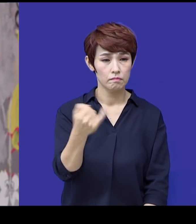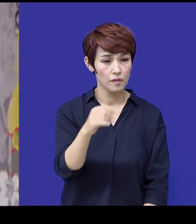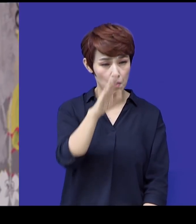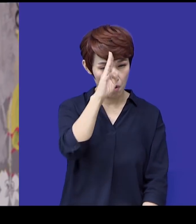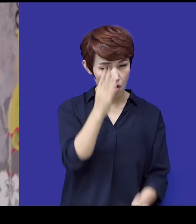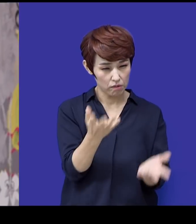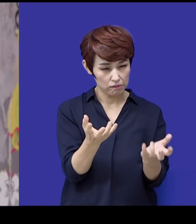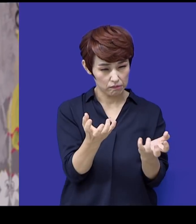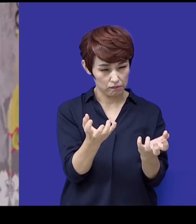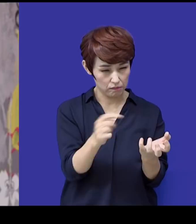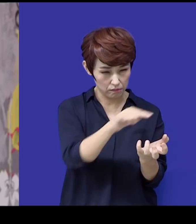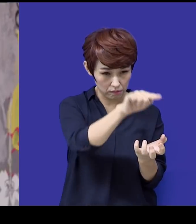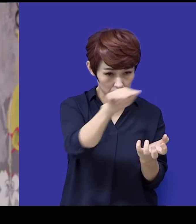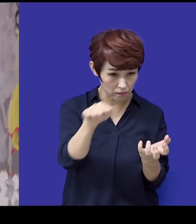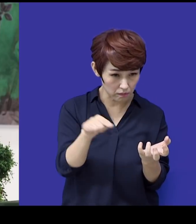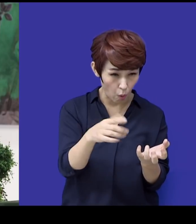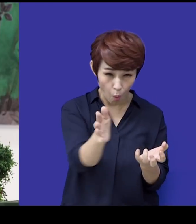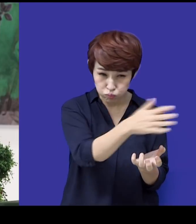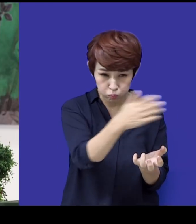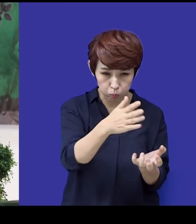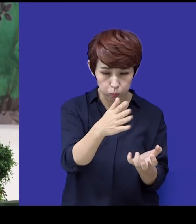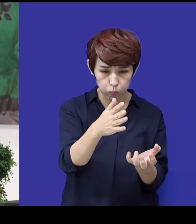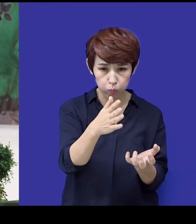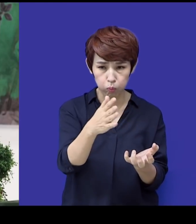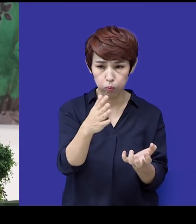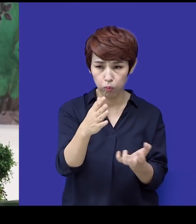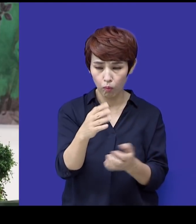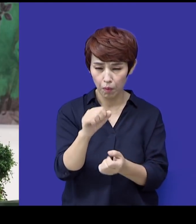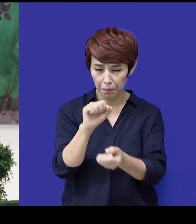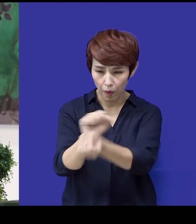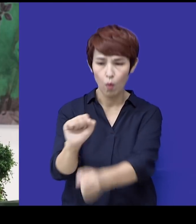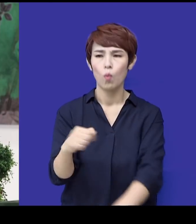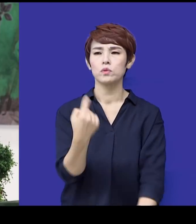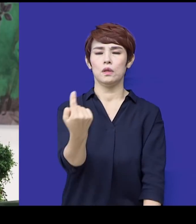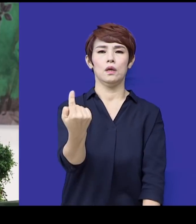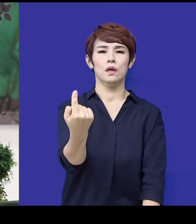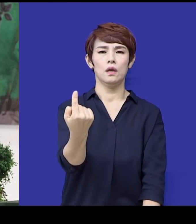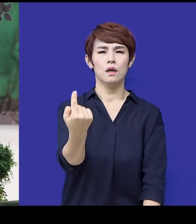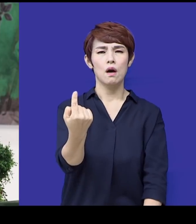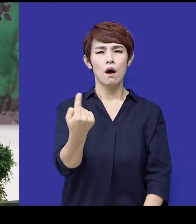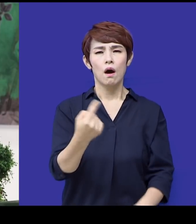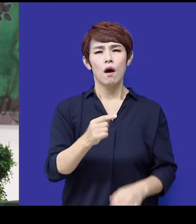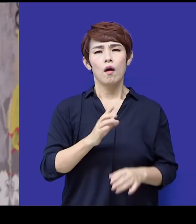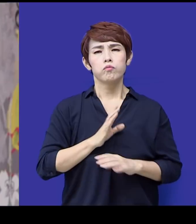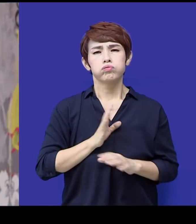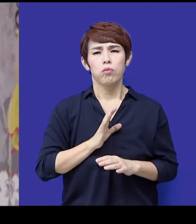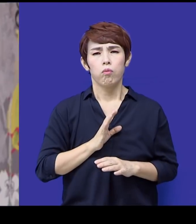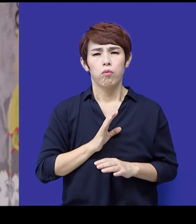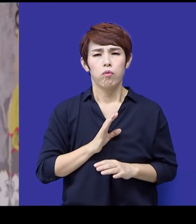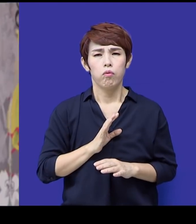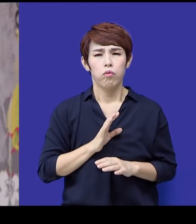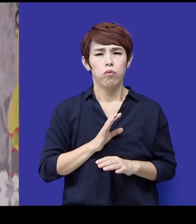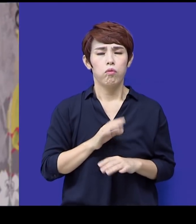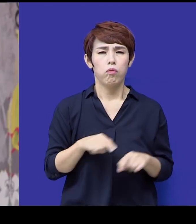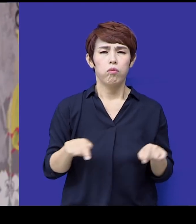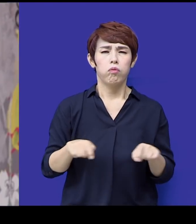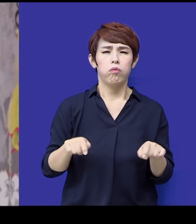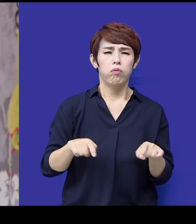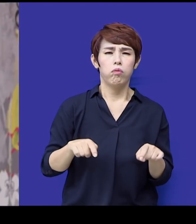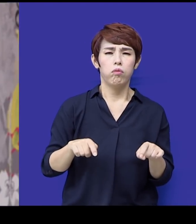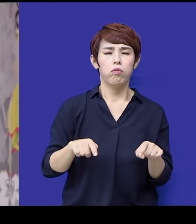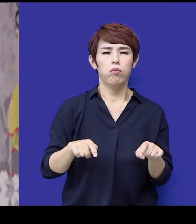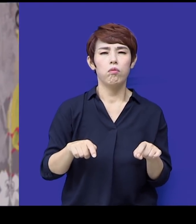전혀 없었었는데 자기가 걸렸어요. 그러니까 너무 무섭고 떨리고 막 거의